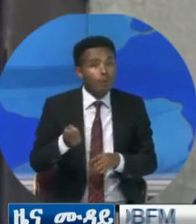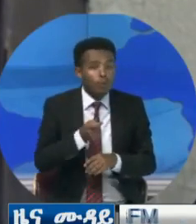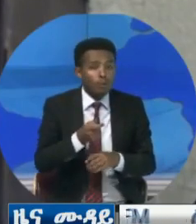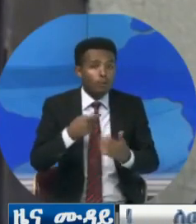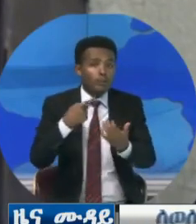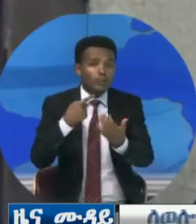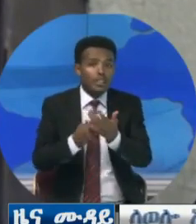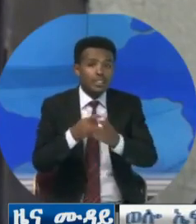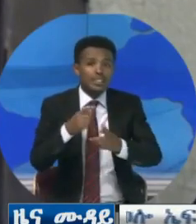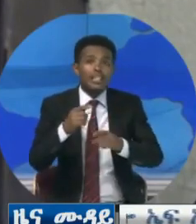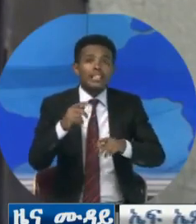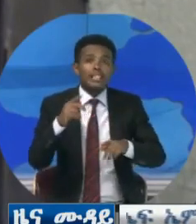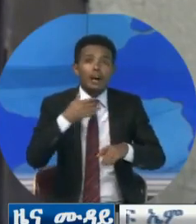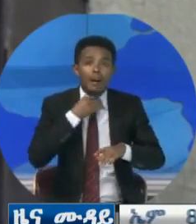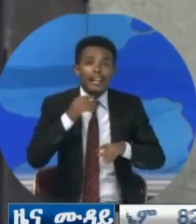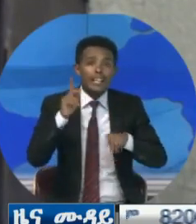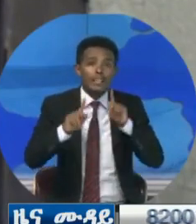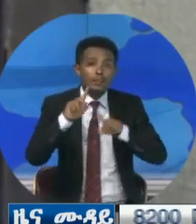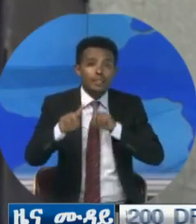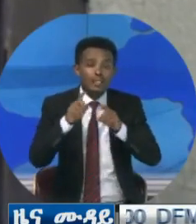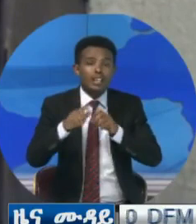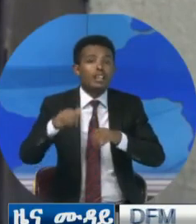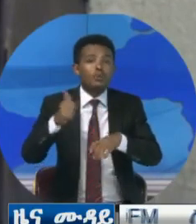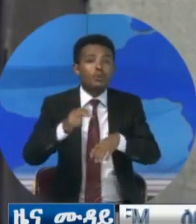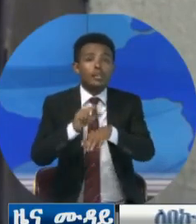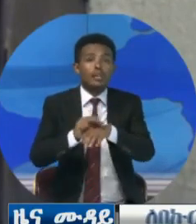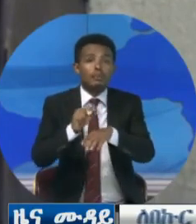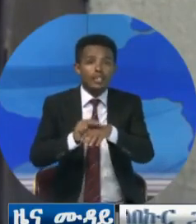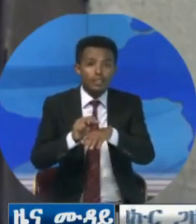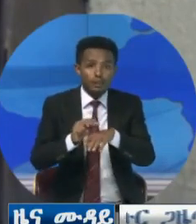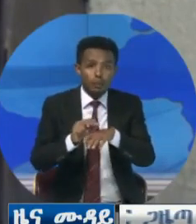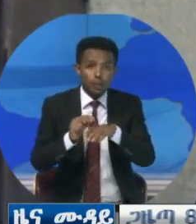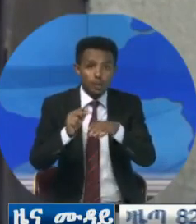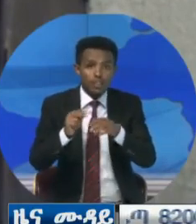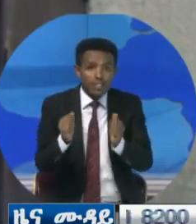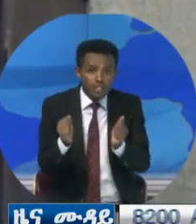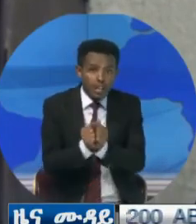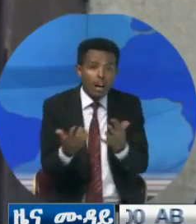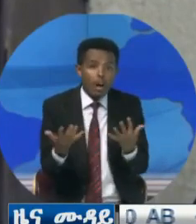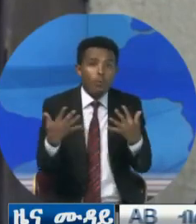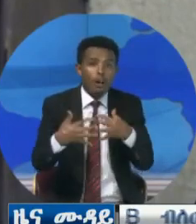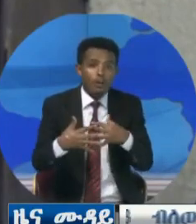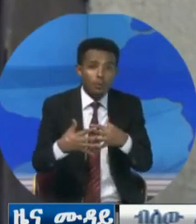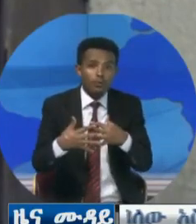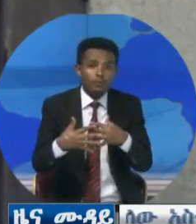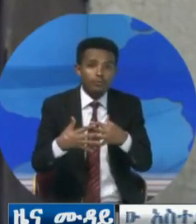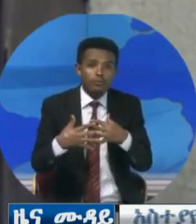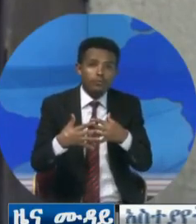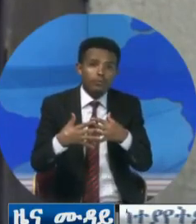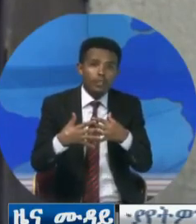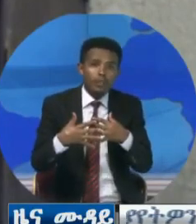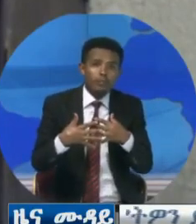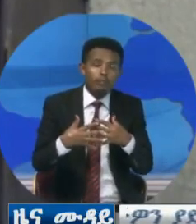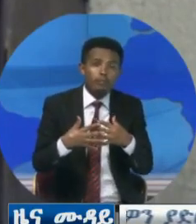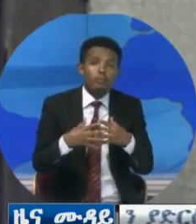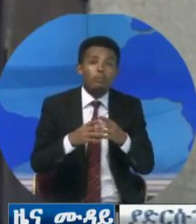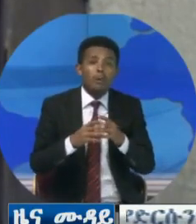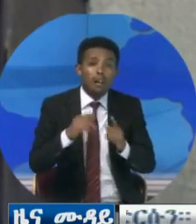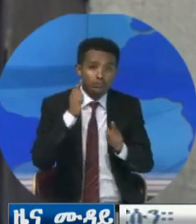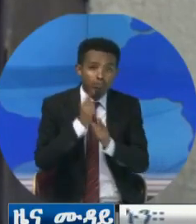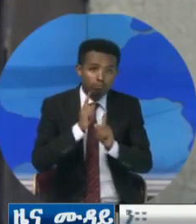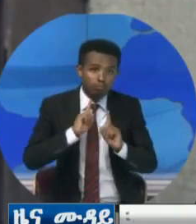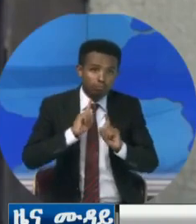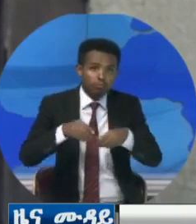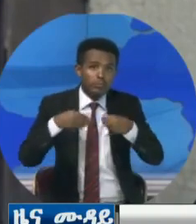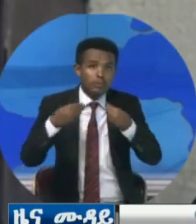እነዚህን የአማራ ጥያቄዎች ከሌሎች የኢትዮጵያ ብሔር ብሔረሰቦች ጥያቄዎች ጋር አብሮ አዋህዶ በአግባቡ ለመመለስ በሚደረገው